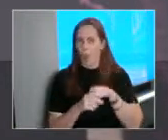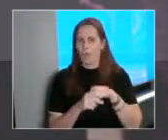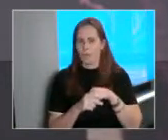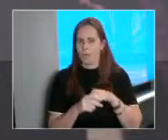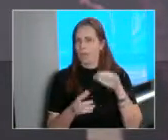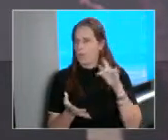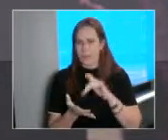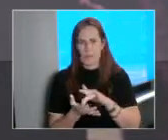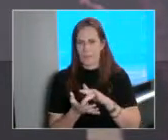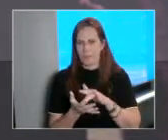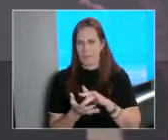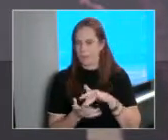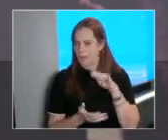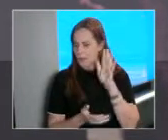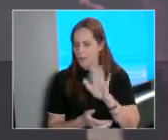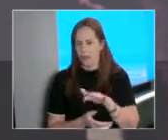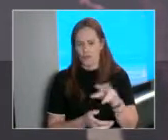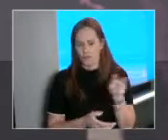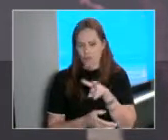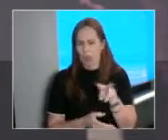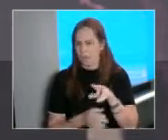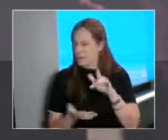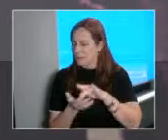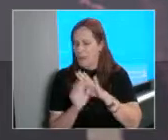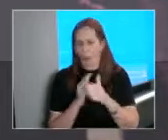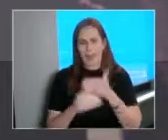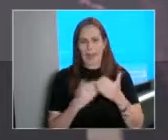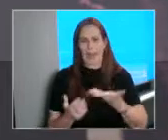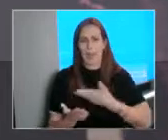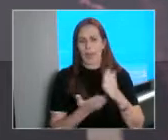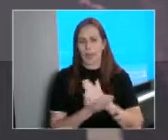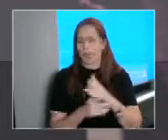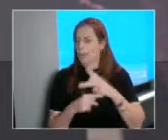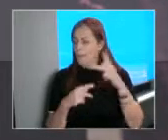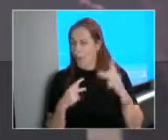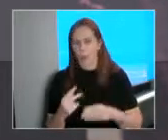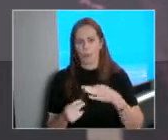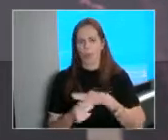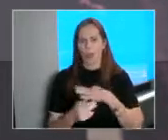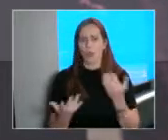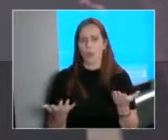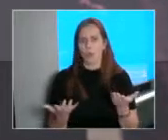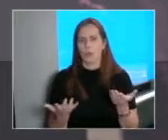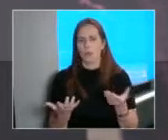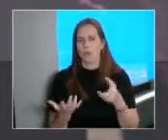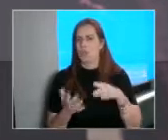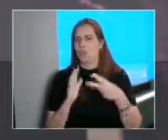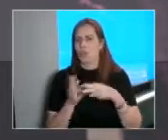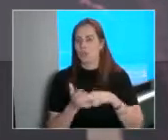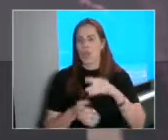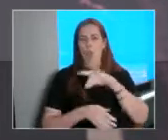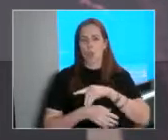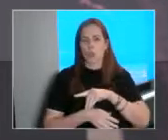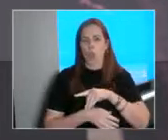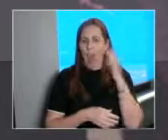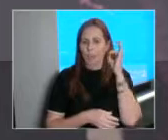הם נמצאים בעצם גם הברונית, גם בכל תהליך קבלת ההחלטות, בפרויקטים שלנו, יש לנו תוכנית של דוקטורנטיות,